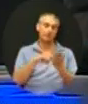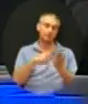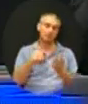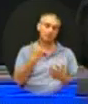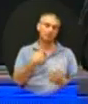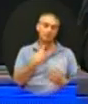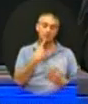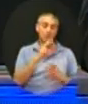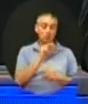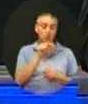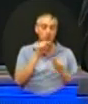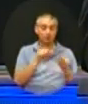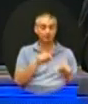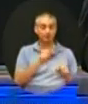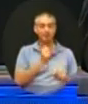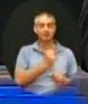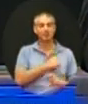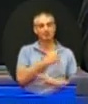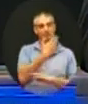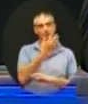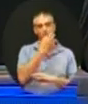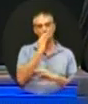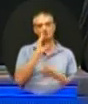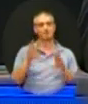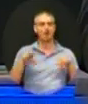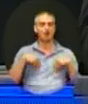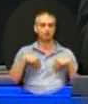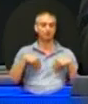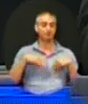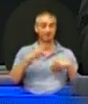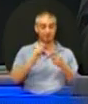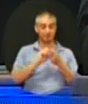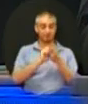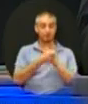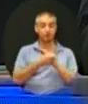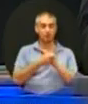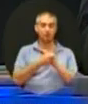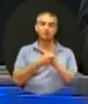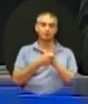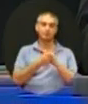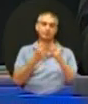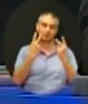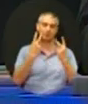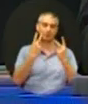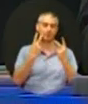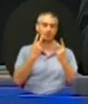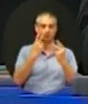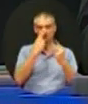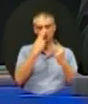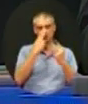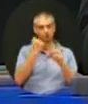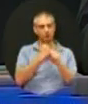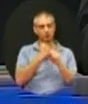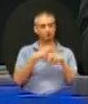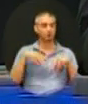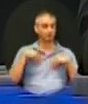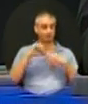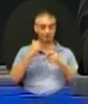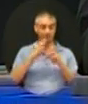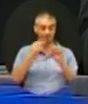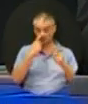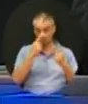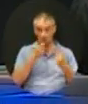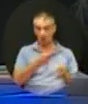תמיד טוען שבנושאים האלה של דת ומדינה עדיף לעבוד בהסכמה ואם משנים סטטוס קו כדאי לנסות להגיע להסכמות כי אם נתחיל